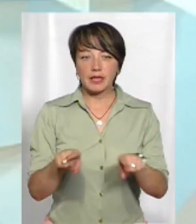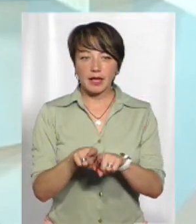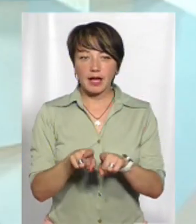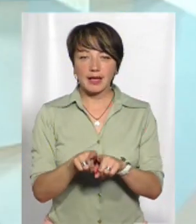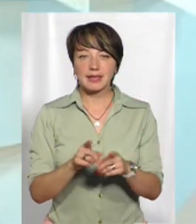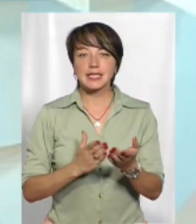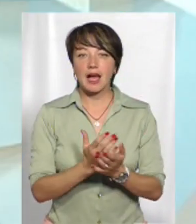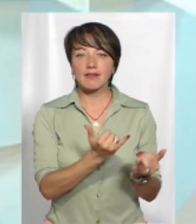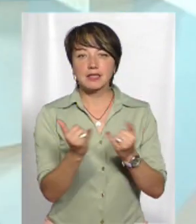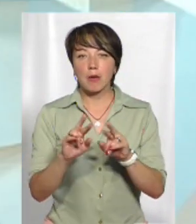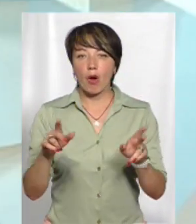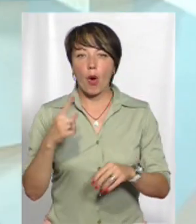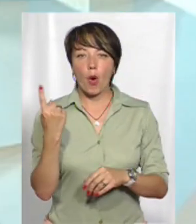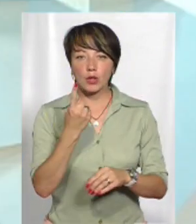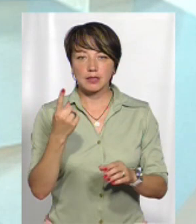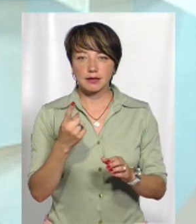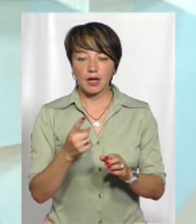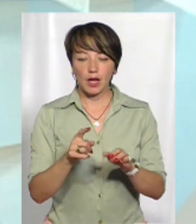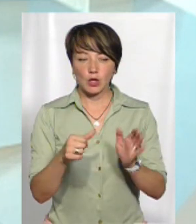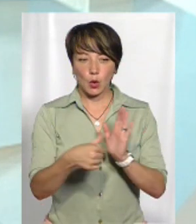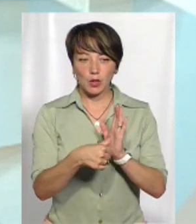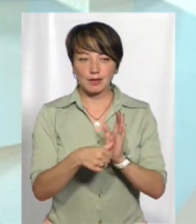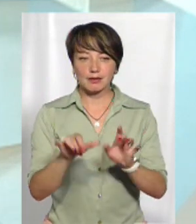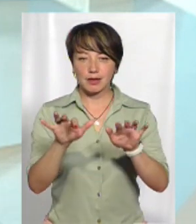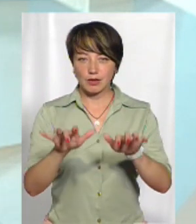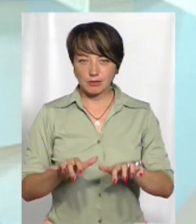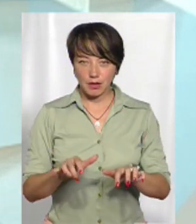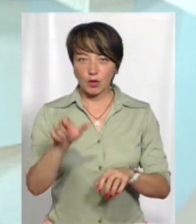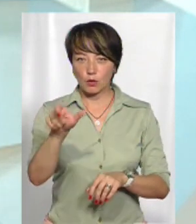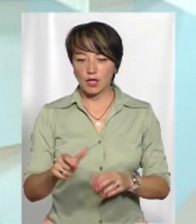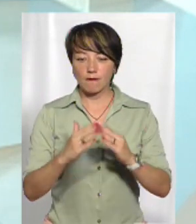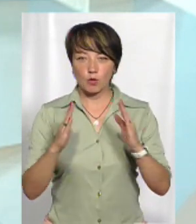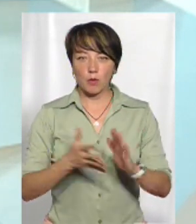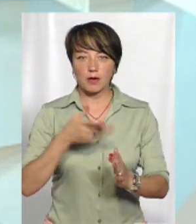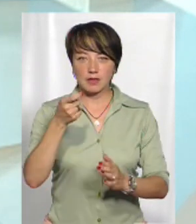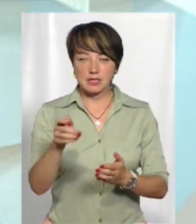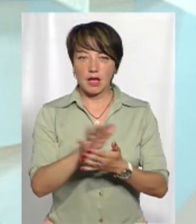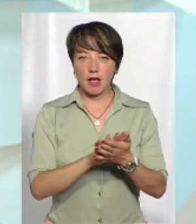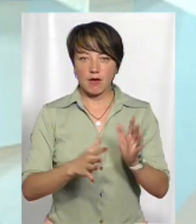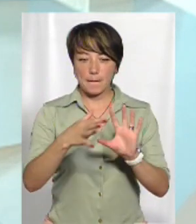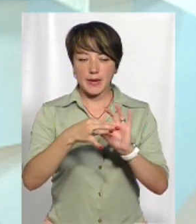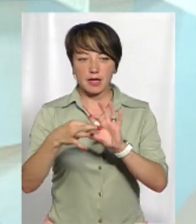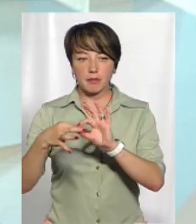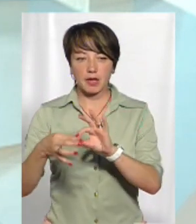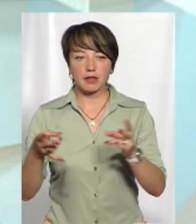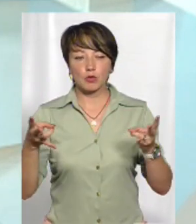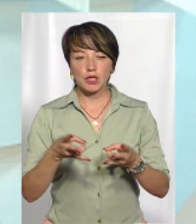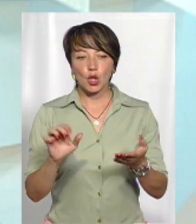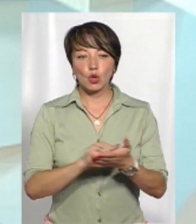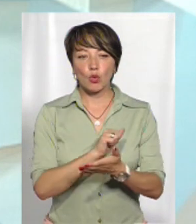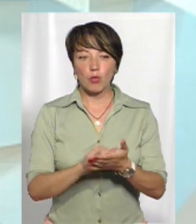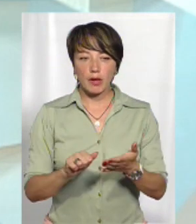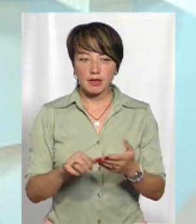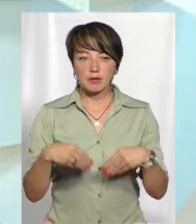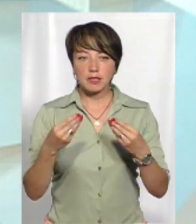в один дотик, можна сказати. Особа вдома подала заяву, прикріпила до неї необхідні документи для